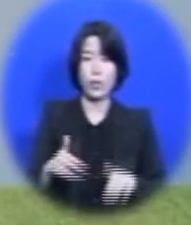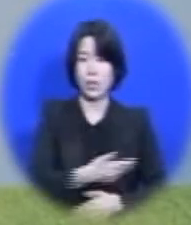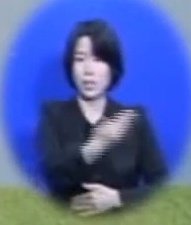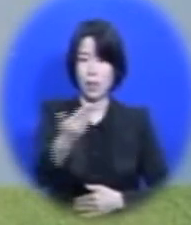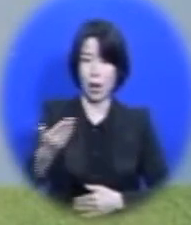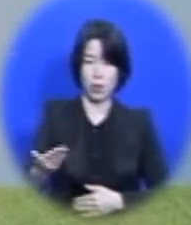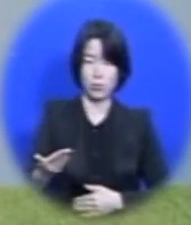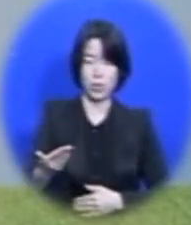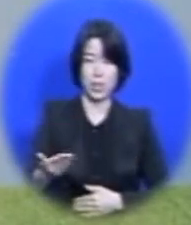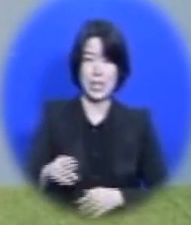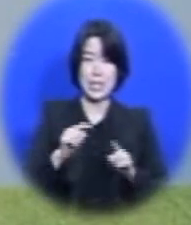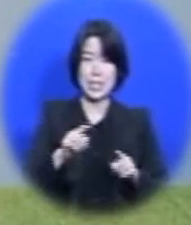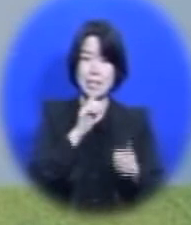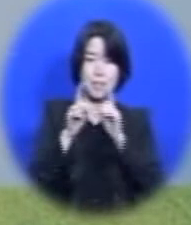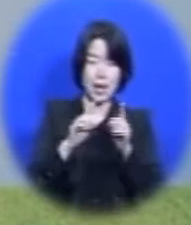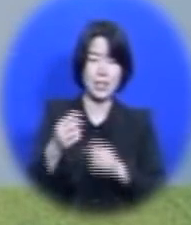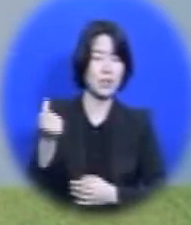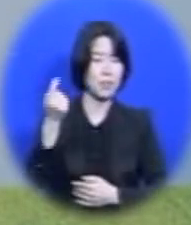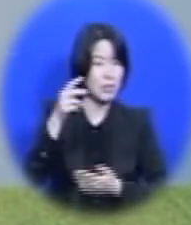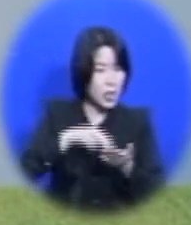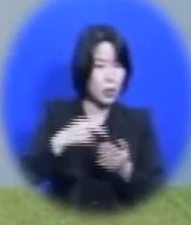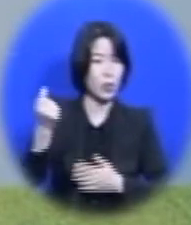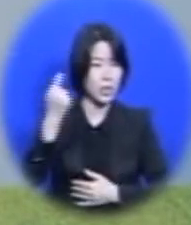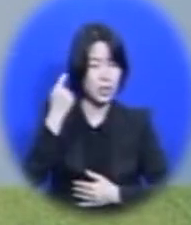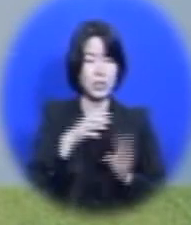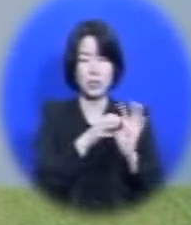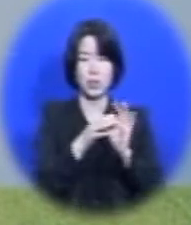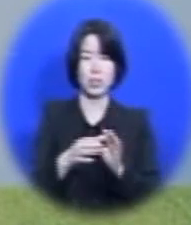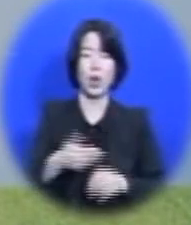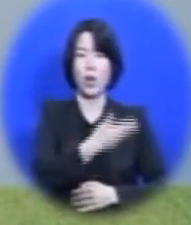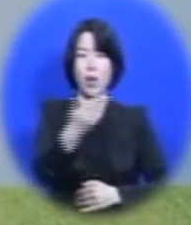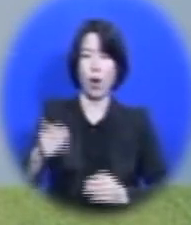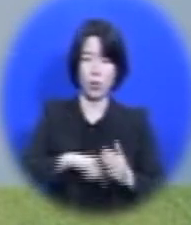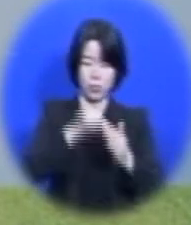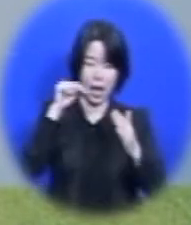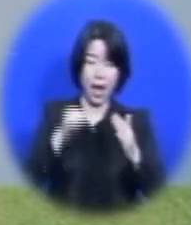여러분들이 오늘 이 말씀을 읽고 들으면서 여러분들 안에